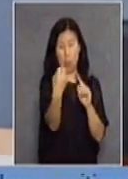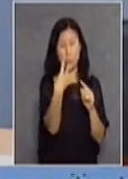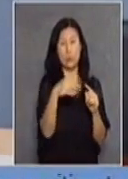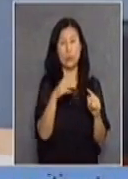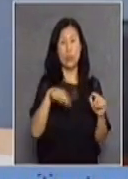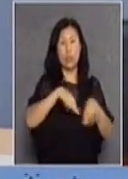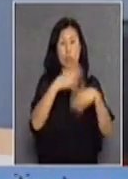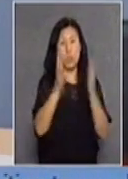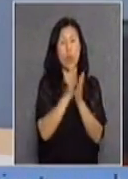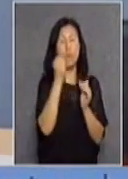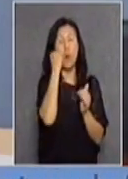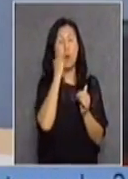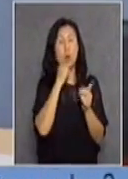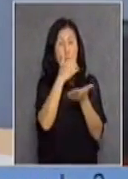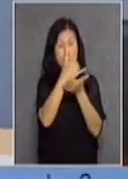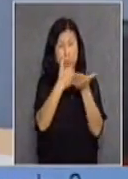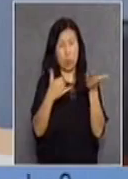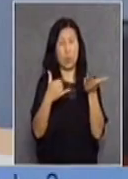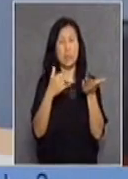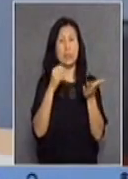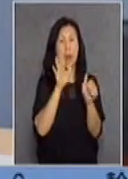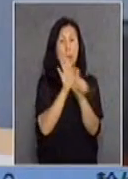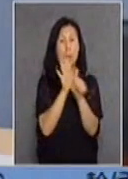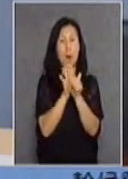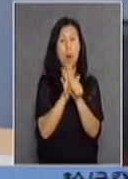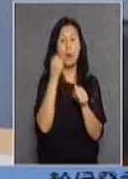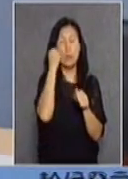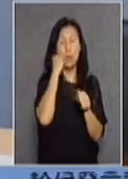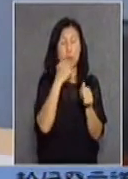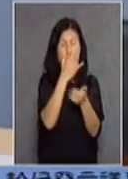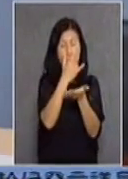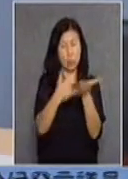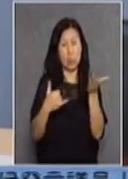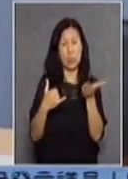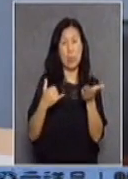民退休保障咧係冇共識嘅。咁我覺得，